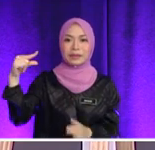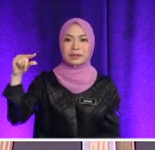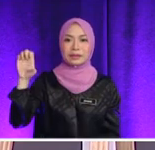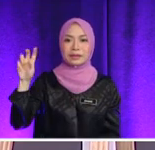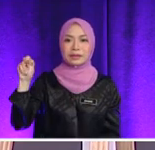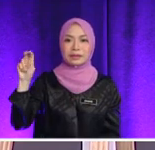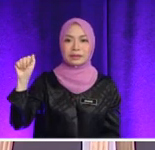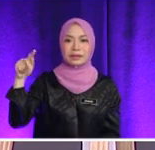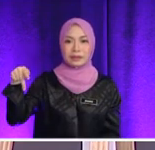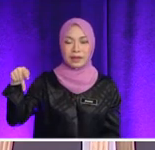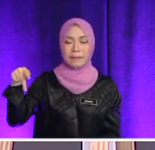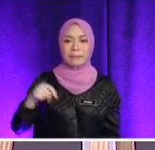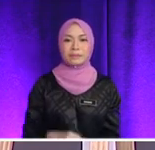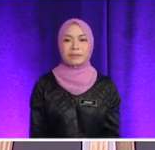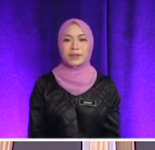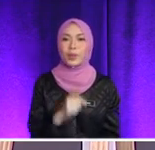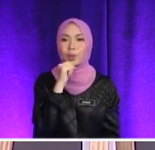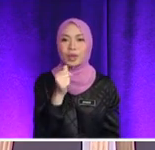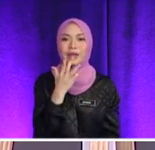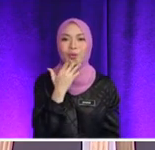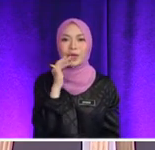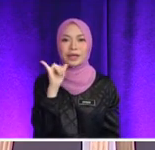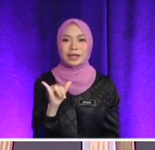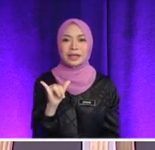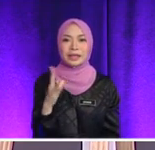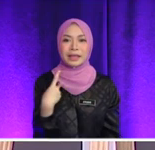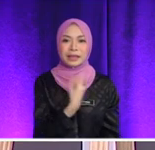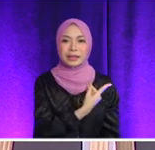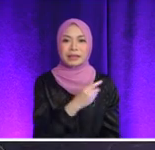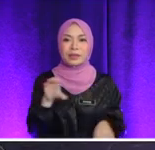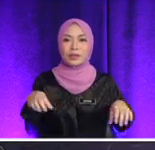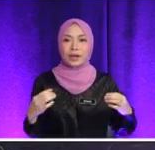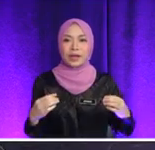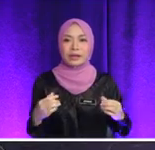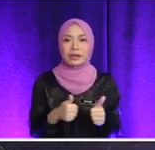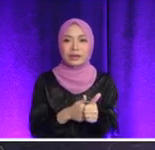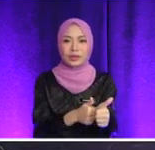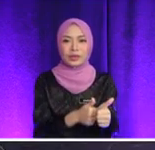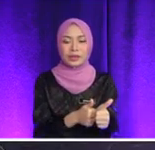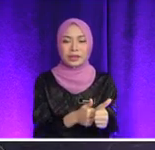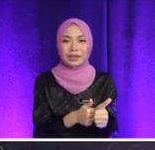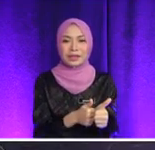warna yang kita boleh suka-suka Oke walaupun